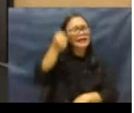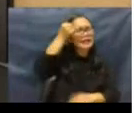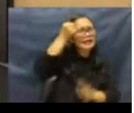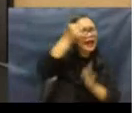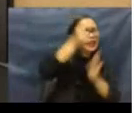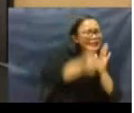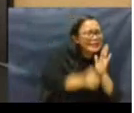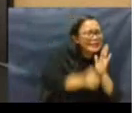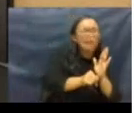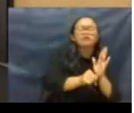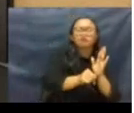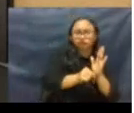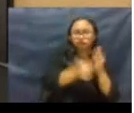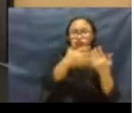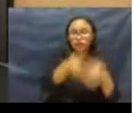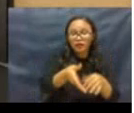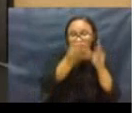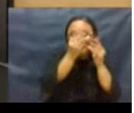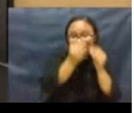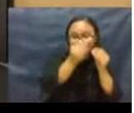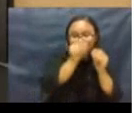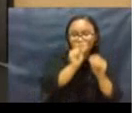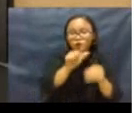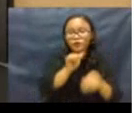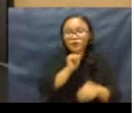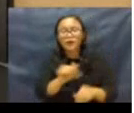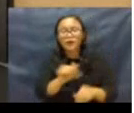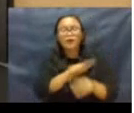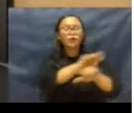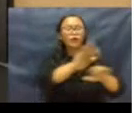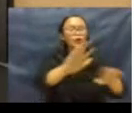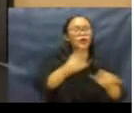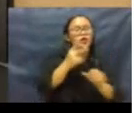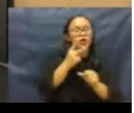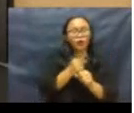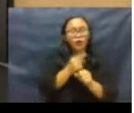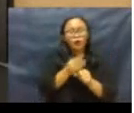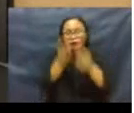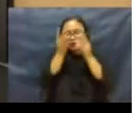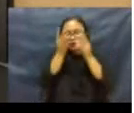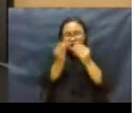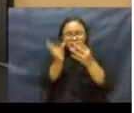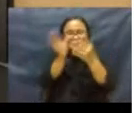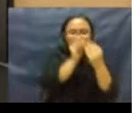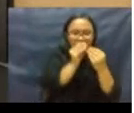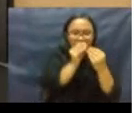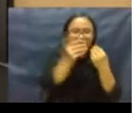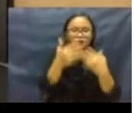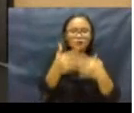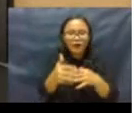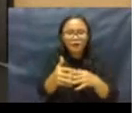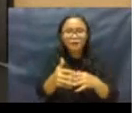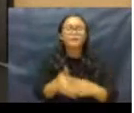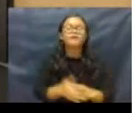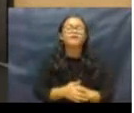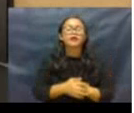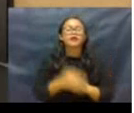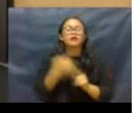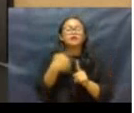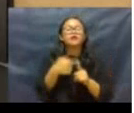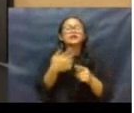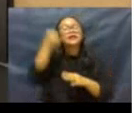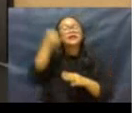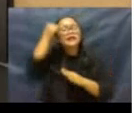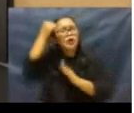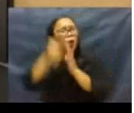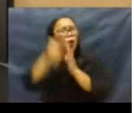berpikir kritis bagi murid-murid dan juga bagi guru. Dalam pelajaran kedua, critical thinking, berpikir kritis dalam teknologi. Nah, sekarang mungkin